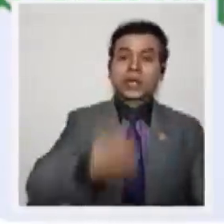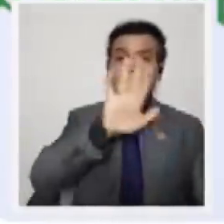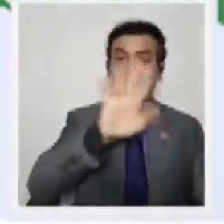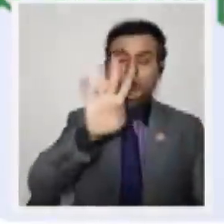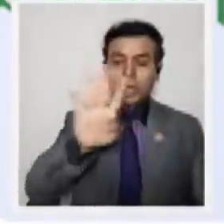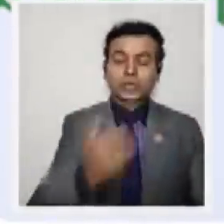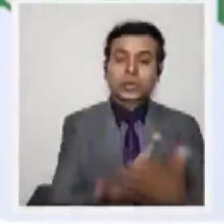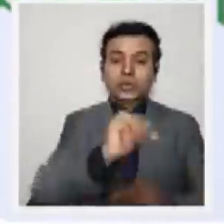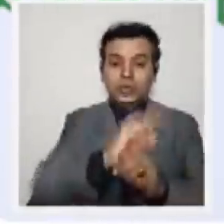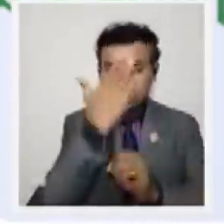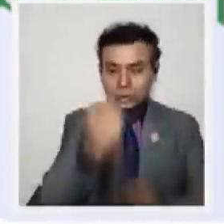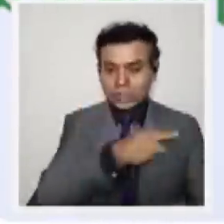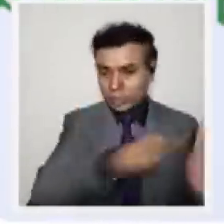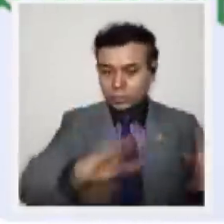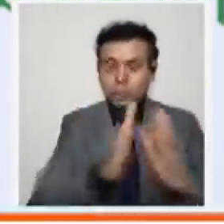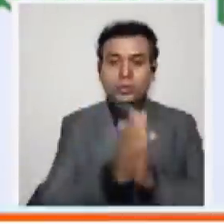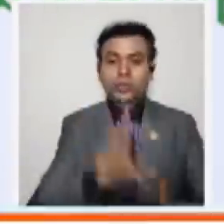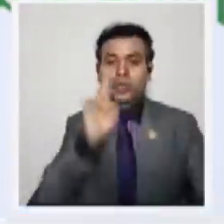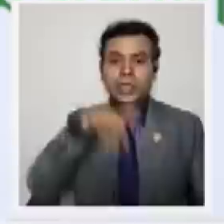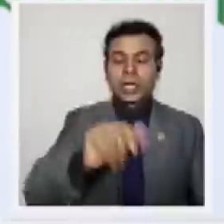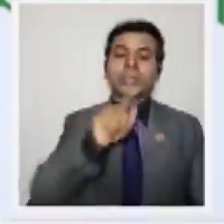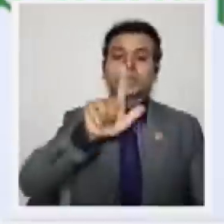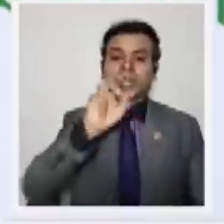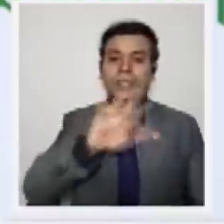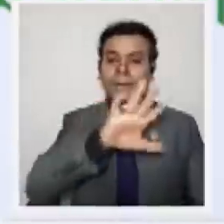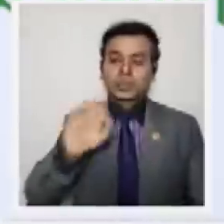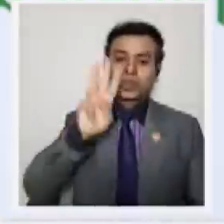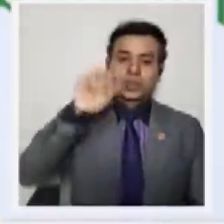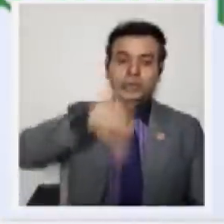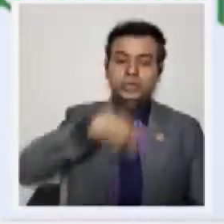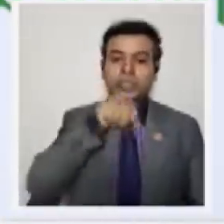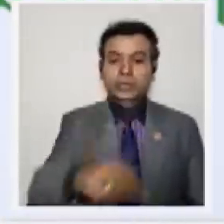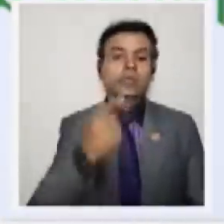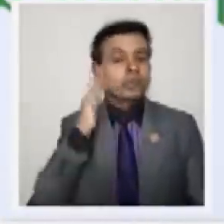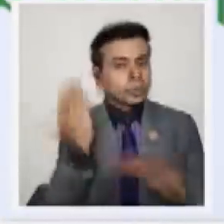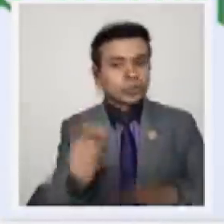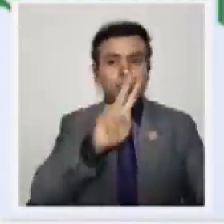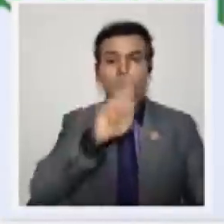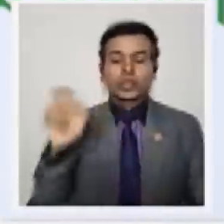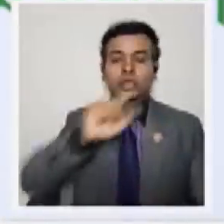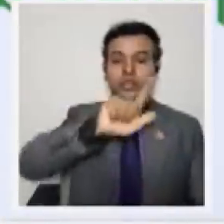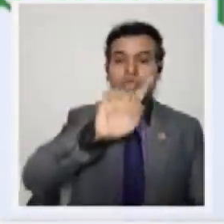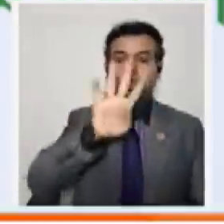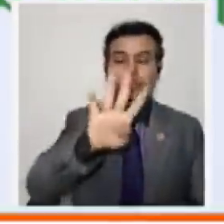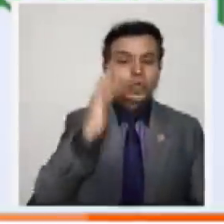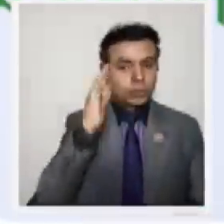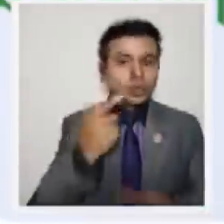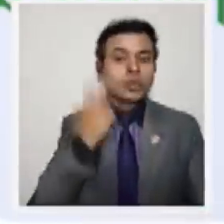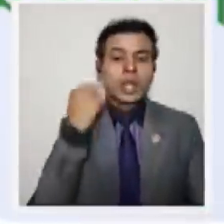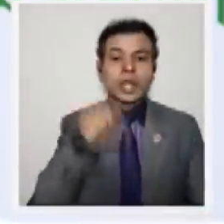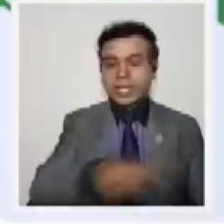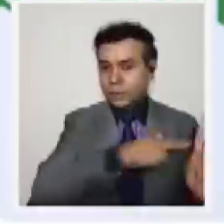দক্ষিণ পূর্ব এশিয়ায় গত 24 ঘন্টায় শনাক্ত হয়েছেন 11,054 জন, এ পর্যন্ত 2,60,579